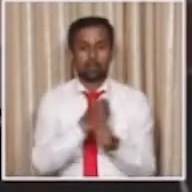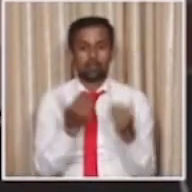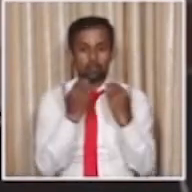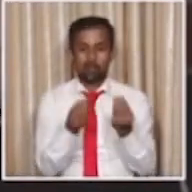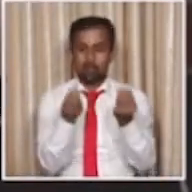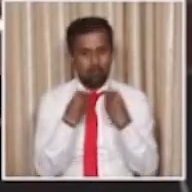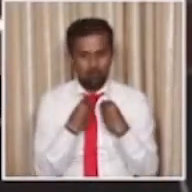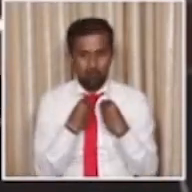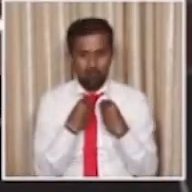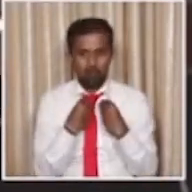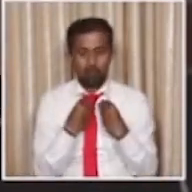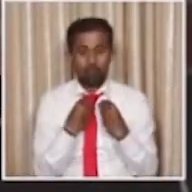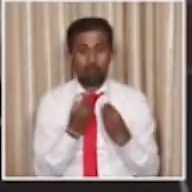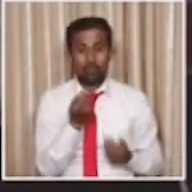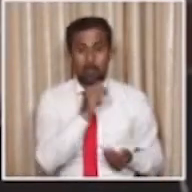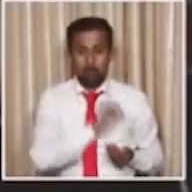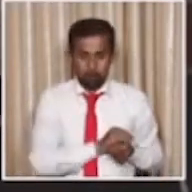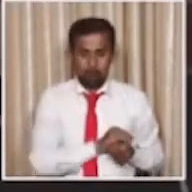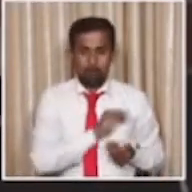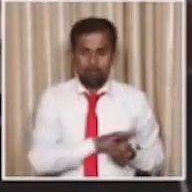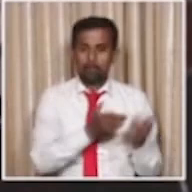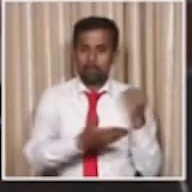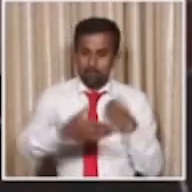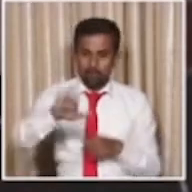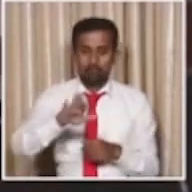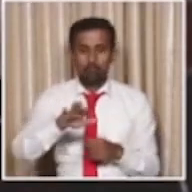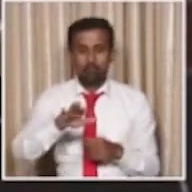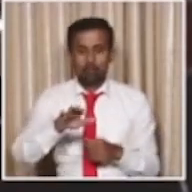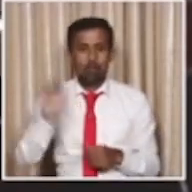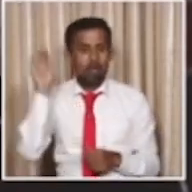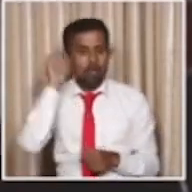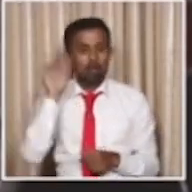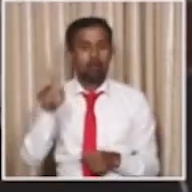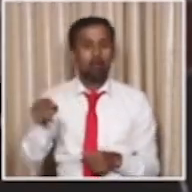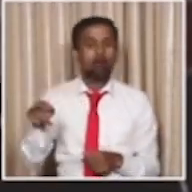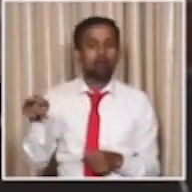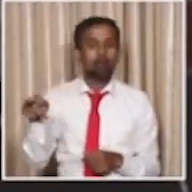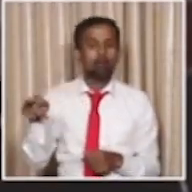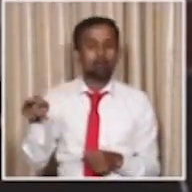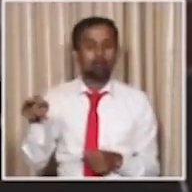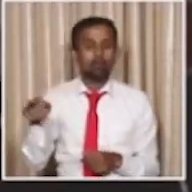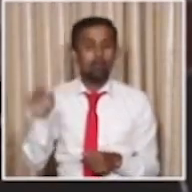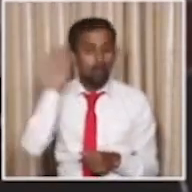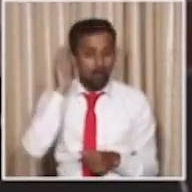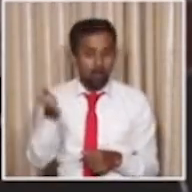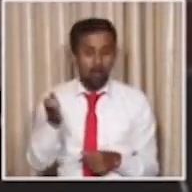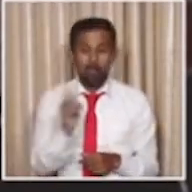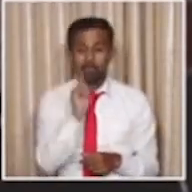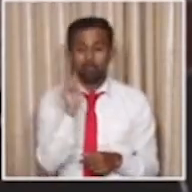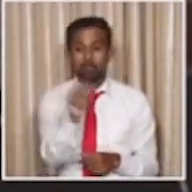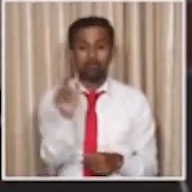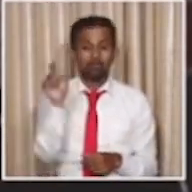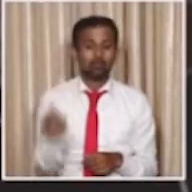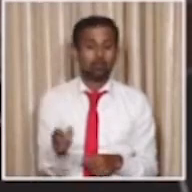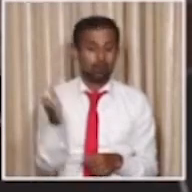ගත්තද ඩිපොසිට් එක තියාගෙනද ඇරිය කියන කතන්දරේ අහන්න ඕනේ කාගෙන්ද? අහන්න ඕනේ නියෝගයේ දුන්න